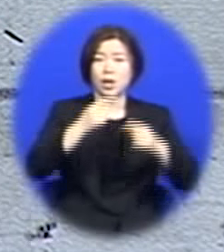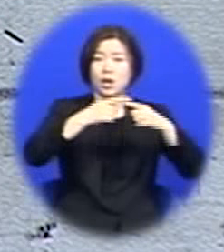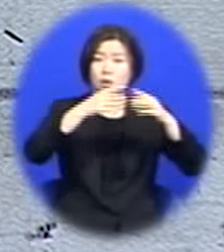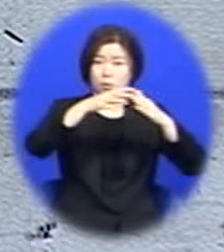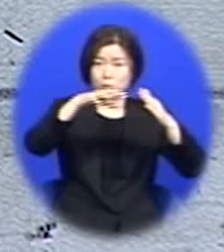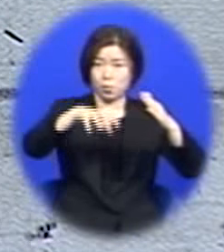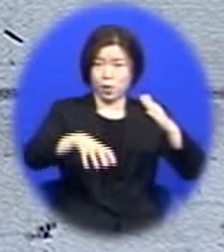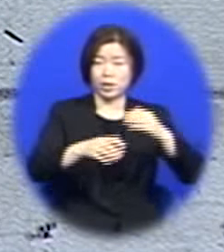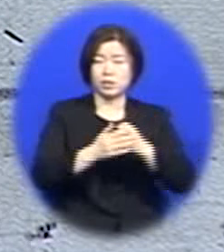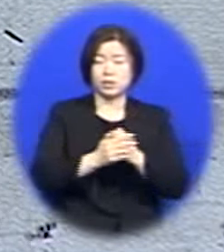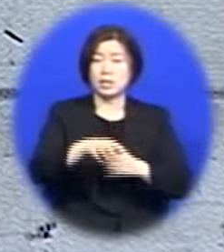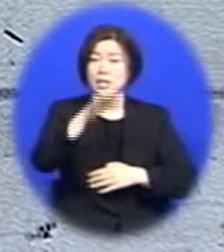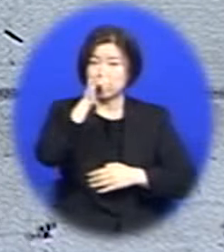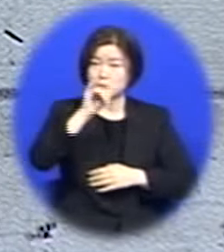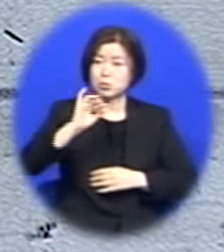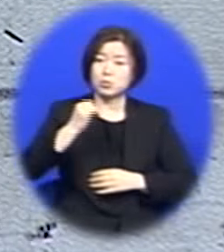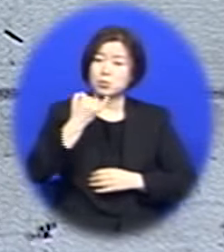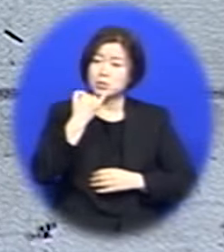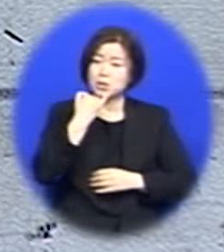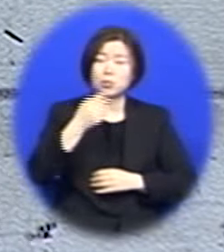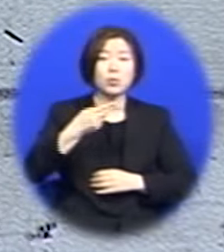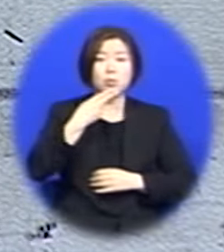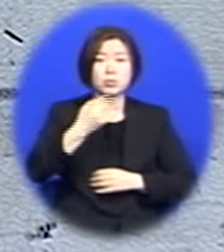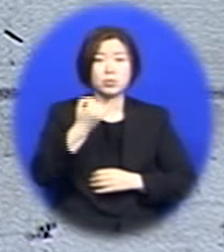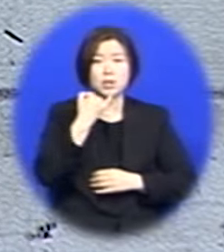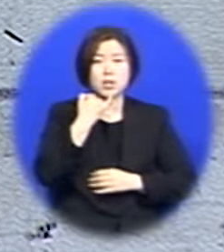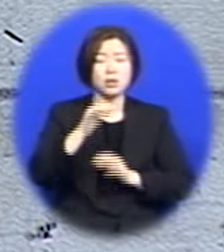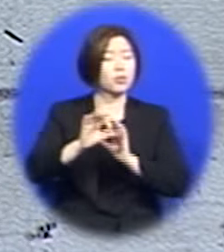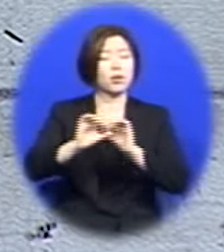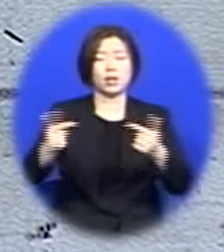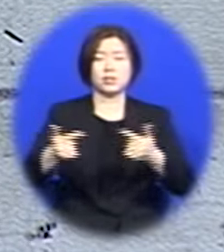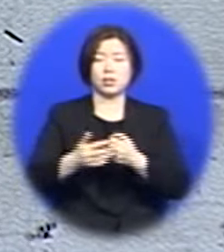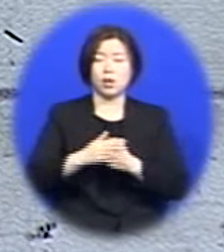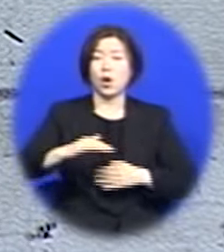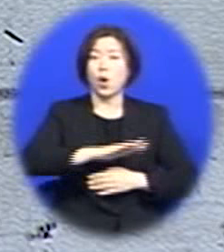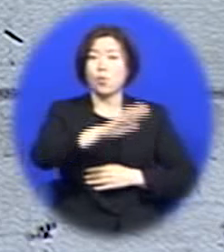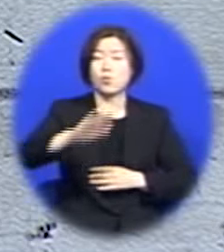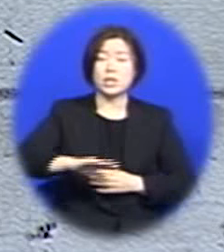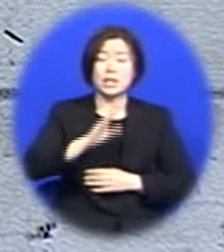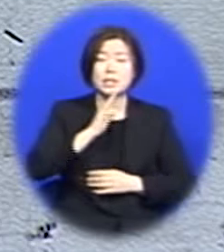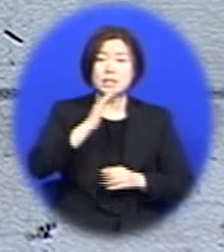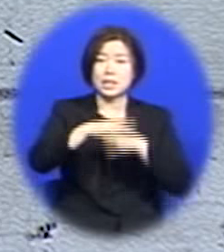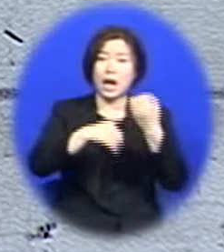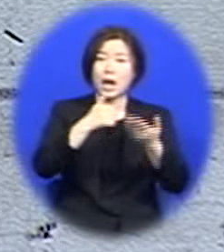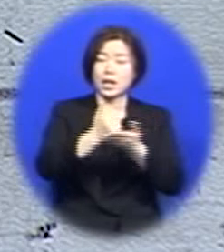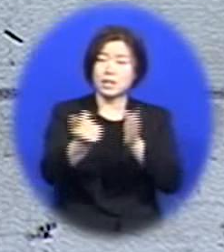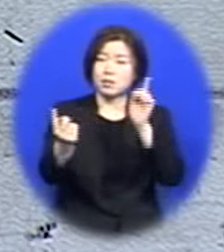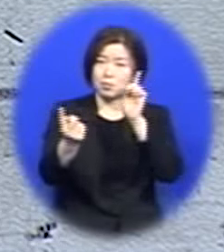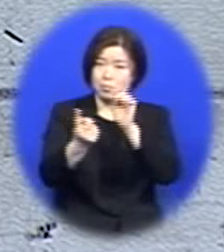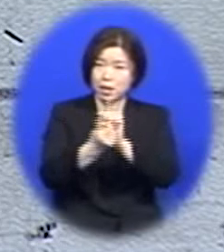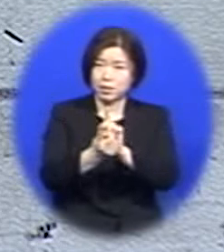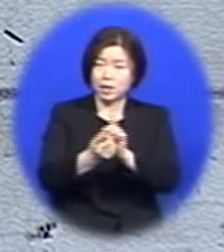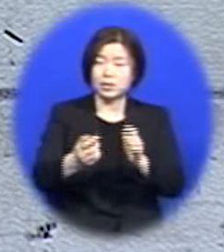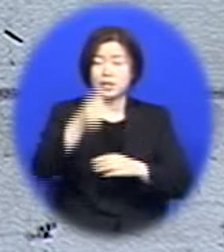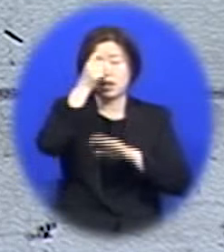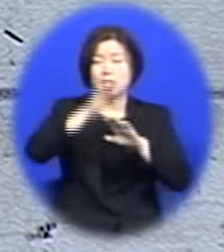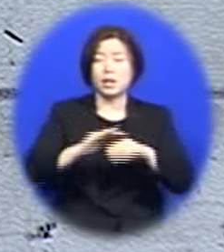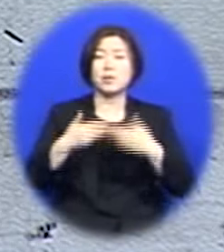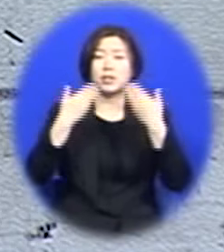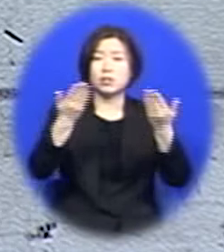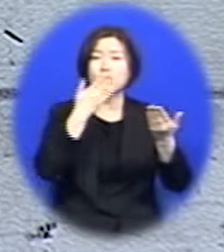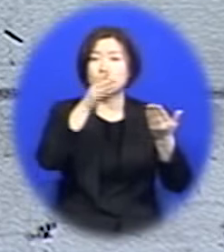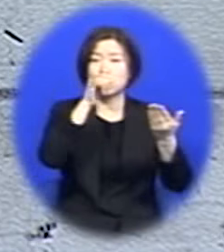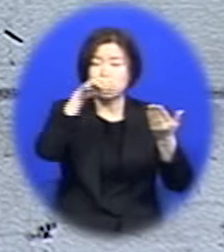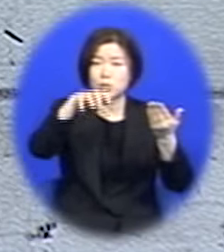교회는요, 있어도 되고 없어도 되는 거 아닙니다. 우리가 진짜 하나님을 만나는 예배를 드릴 수 있는 바로